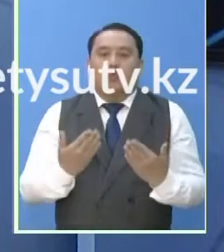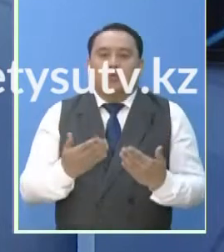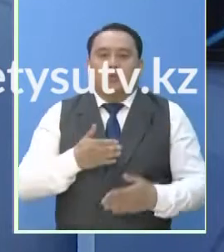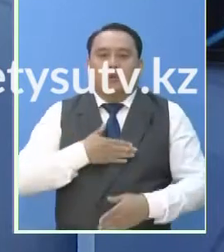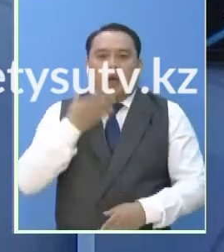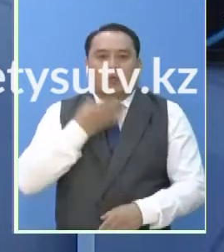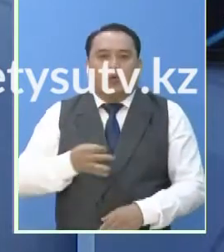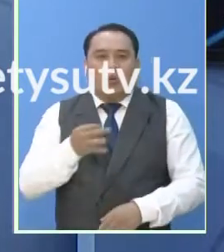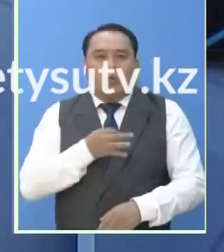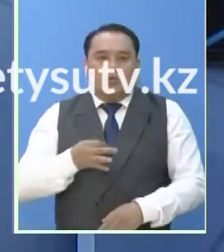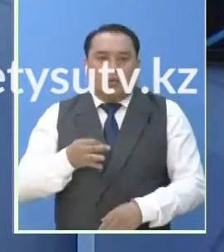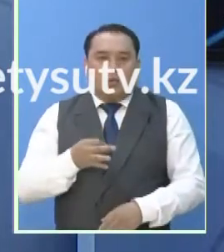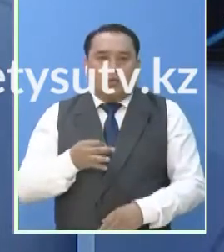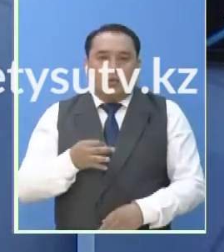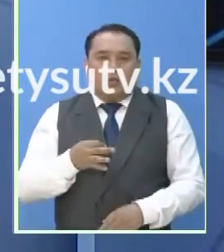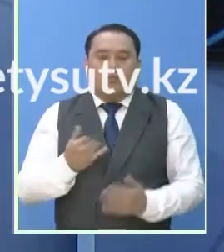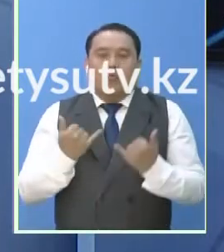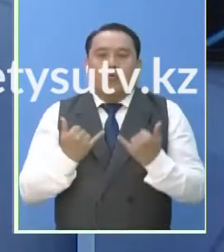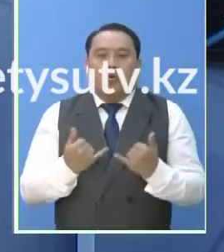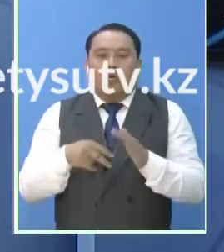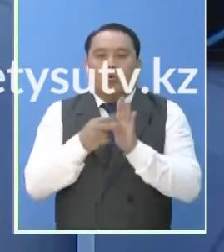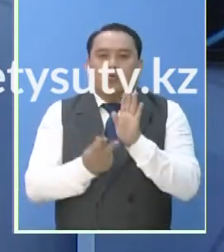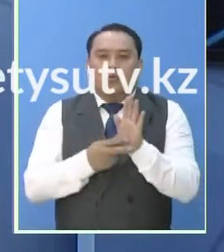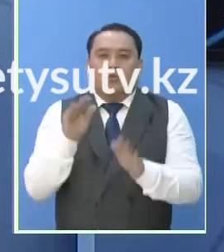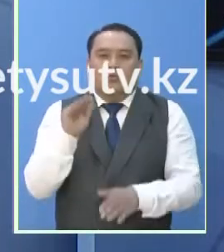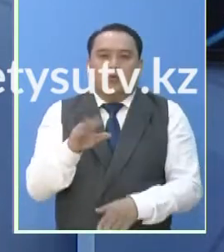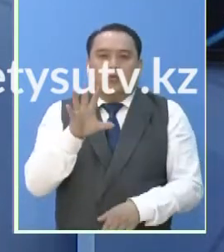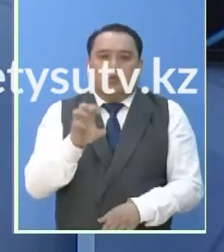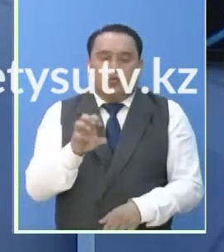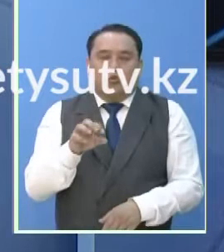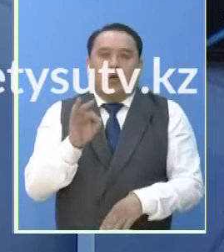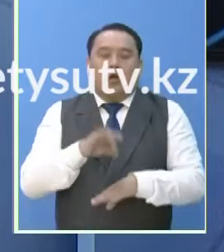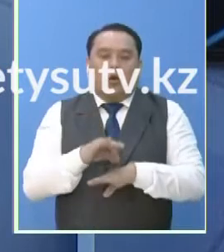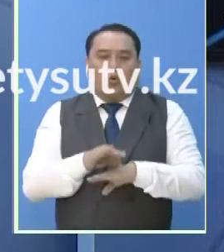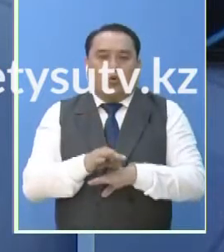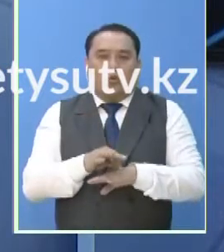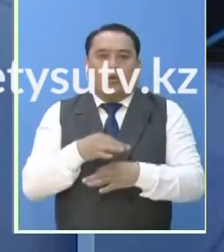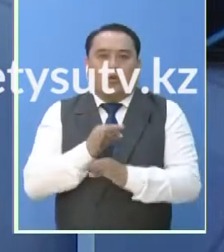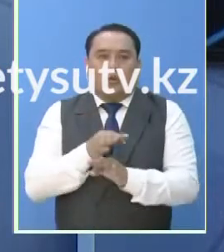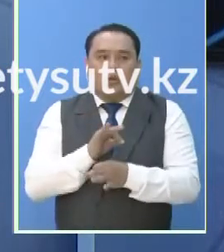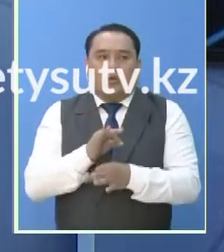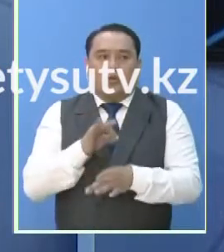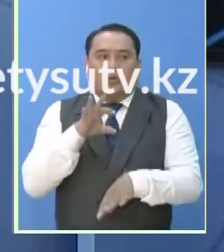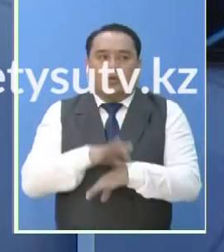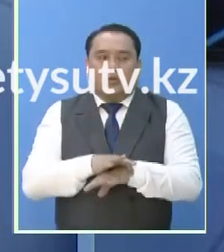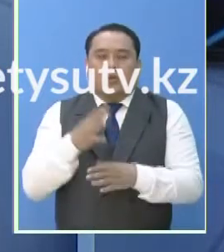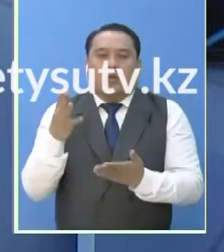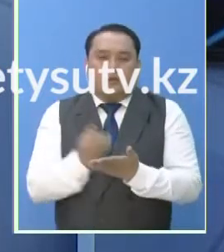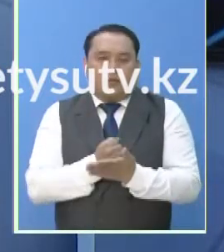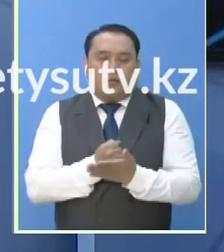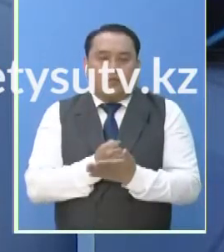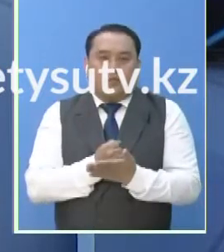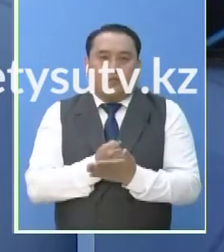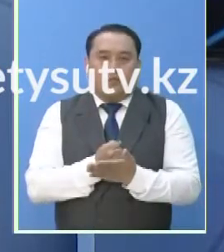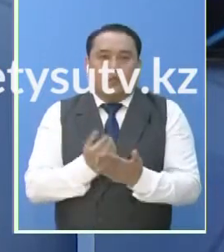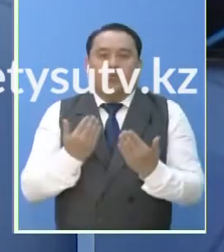мысалы Алматы облысында бізде бүгінгі күнге 18544 ауру лабораторында тіркеліп отыр. Соның